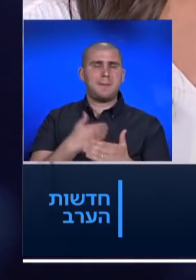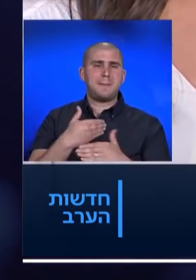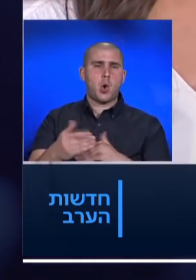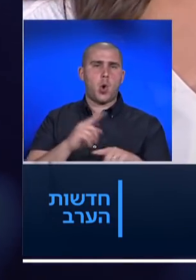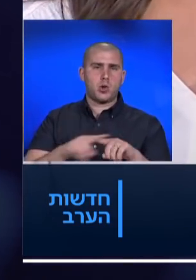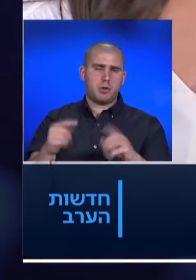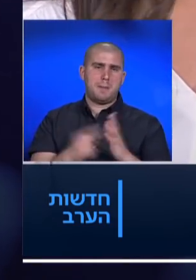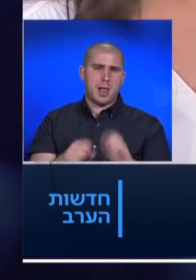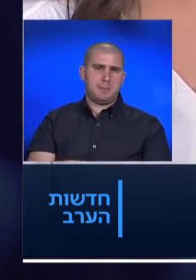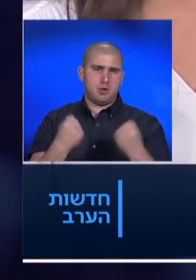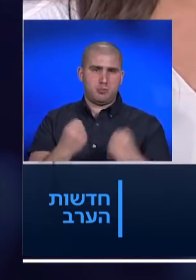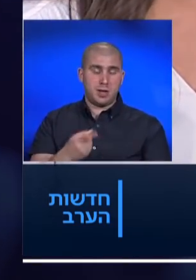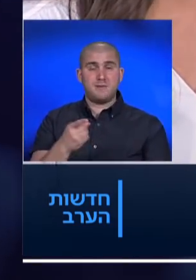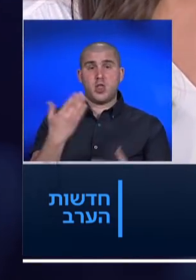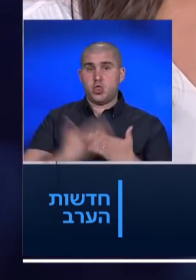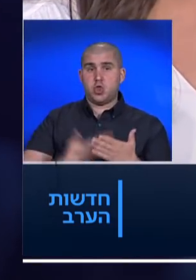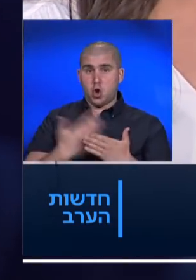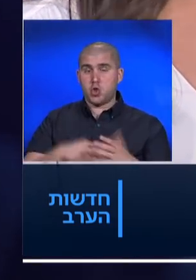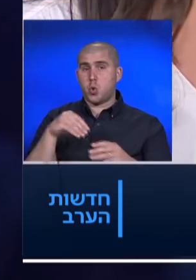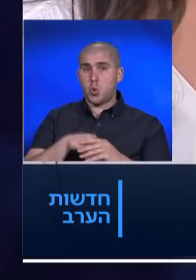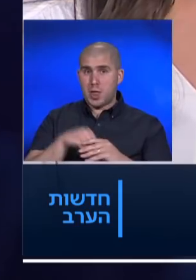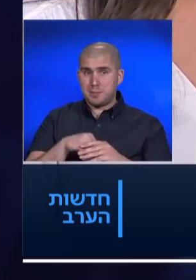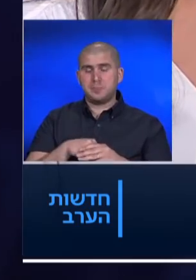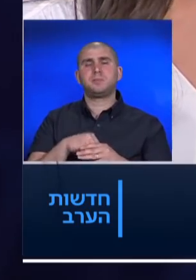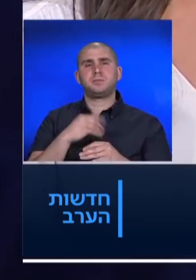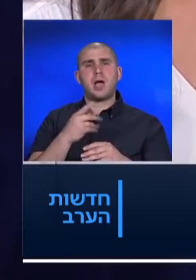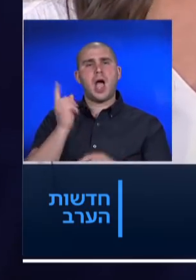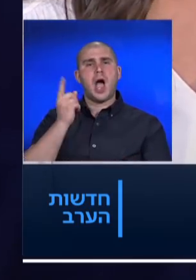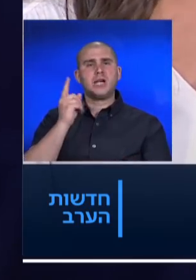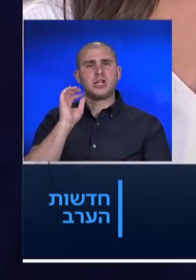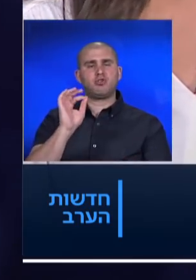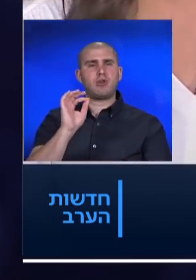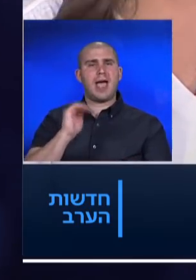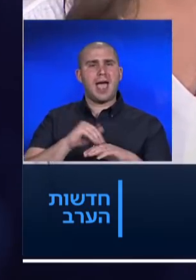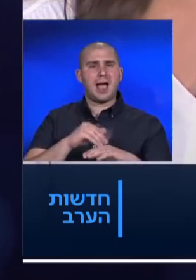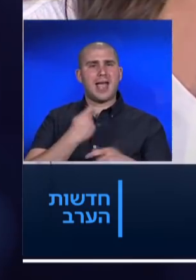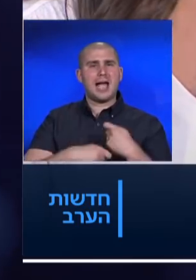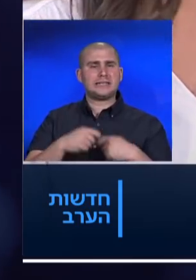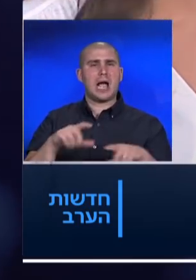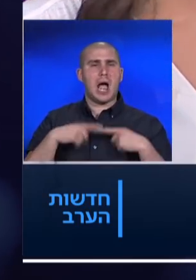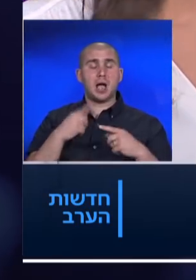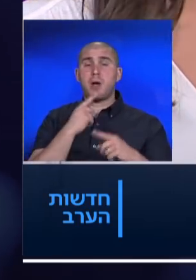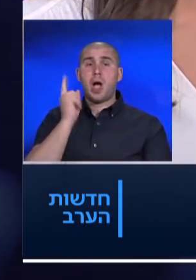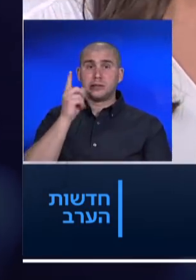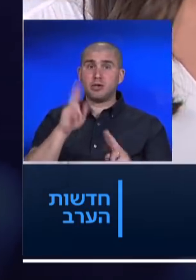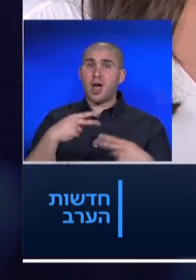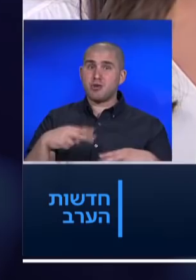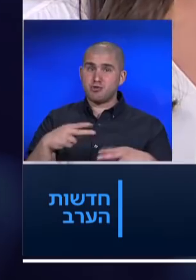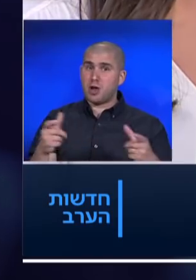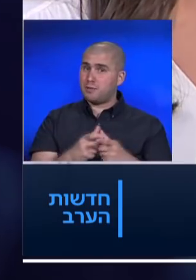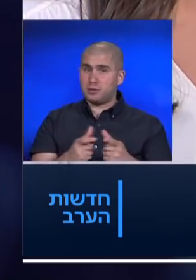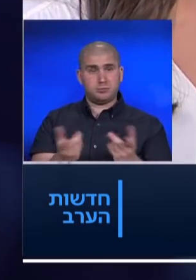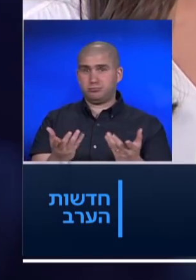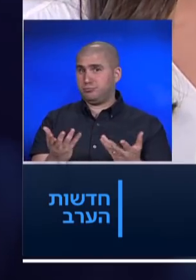המשבר, והדוחות האלה כוללים מה שנקרא אזהרת הערת עסק חי, כלומר אזהרה שיש חשש שהחברה פשוט לא תצליח